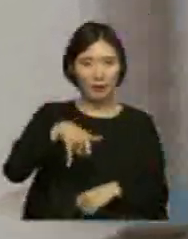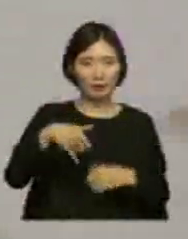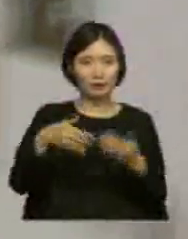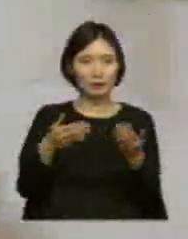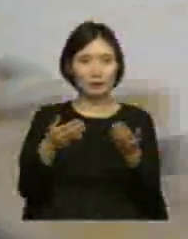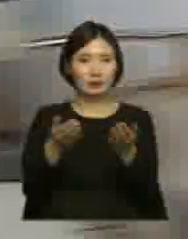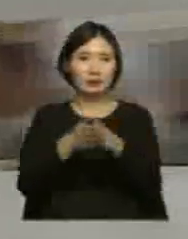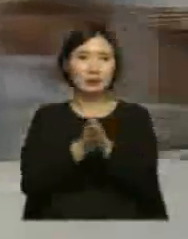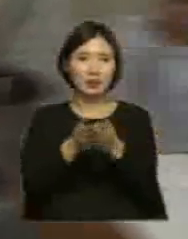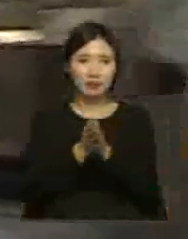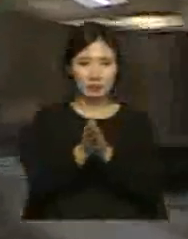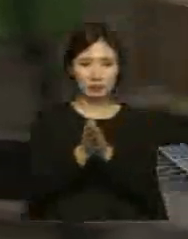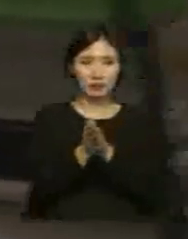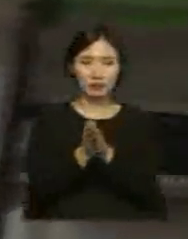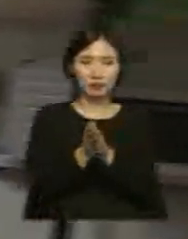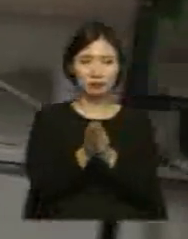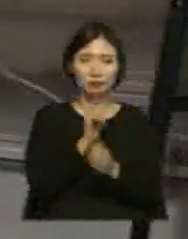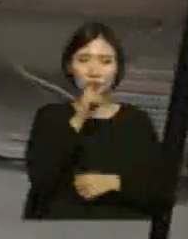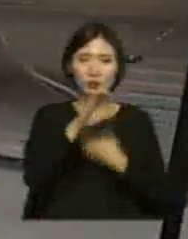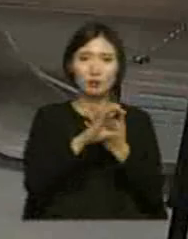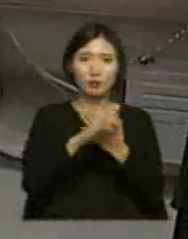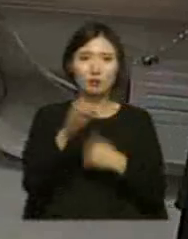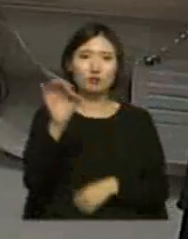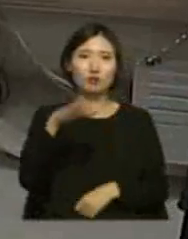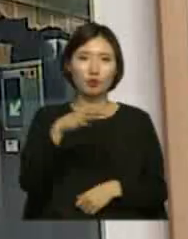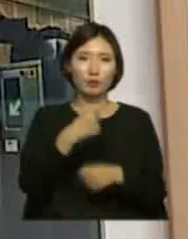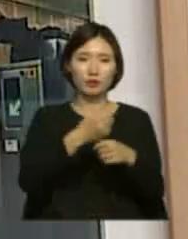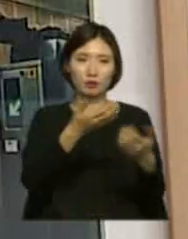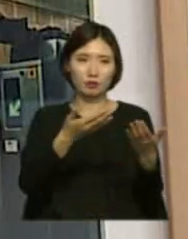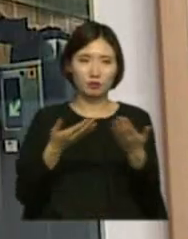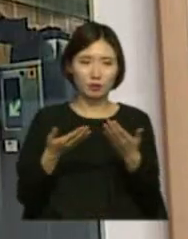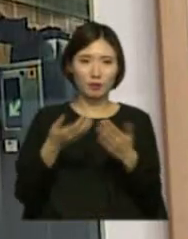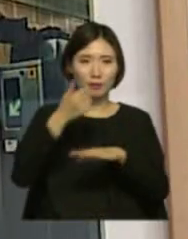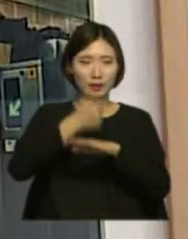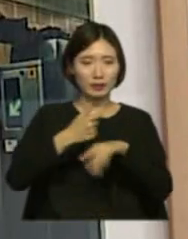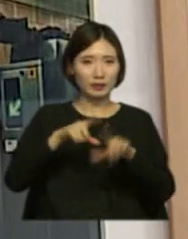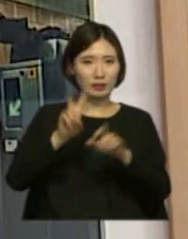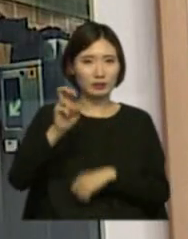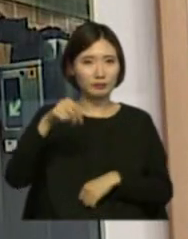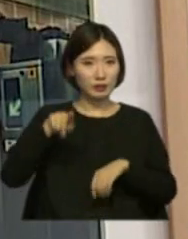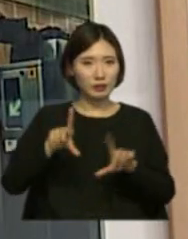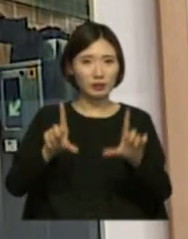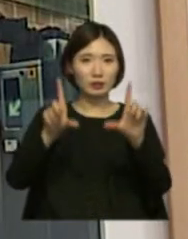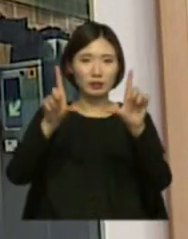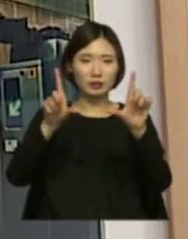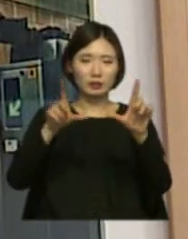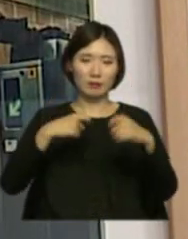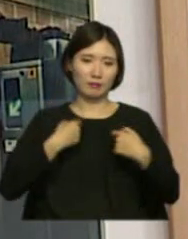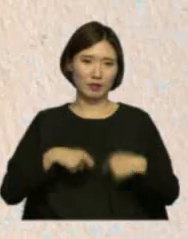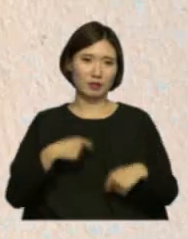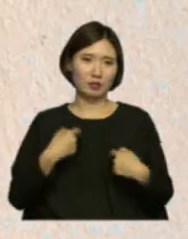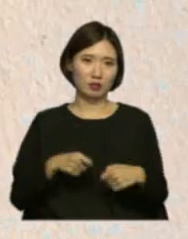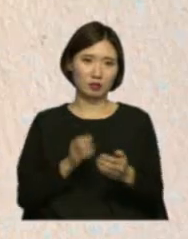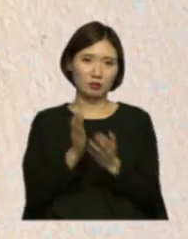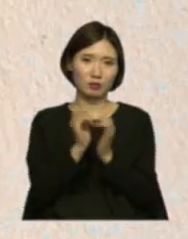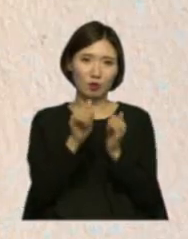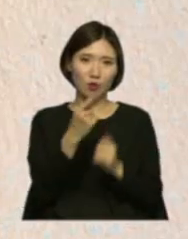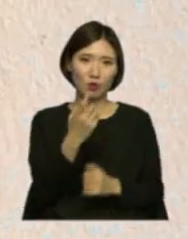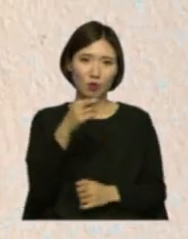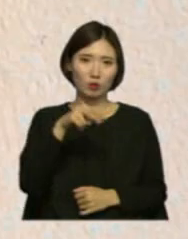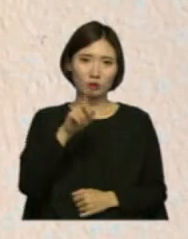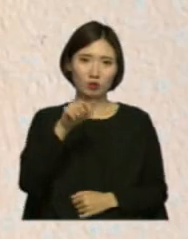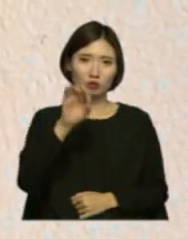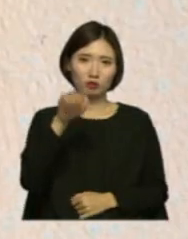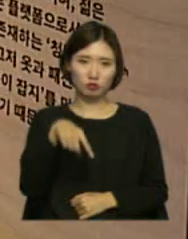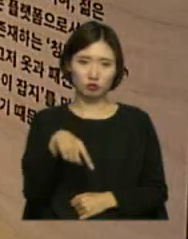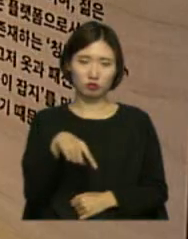주문하면 무료로 제작을 해주고 있습니다. 한편 전시회 마지막 날인 21일에는 패션 저널리스트 홍서구 씨가